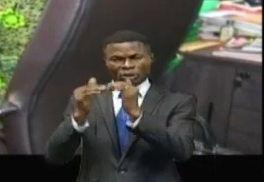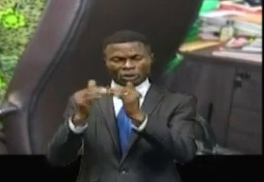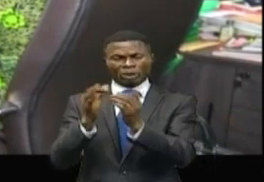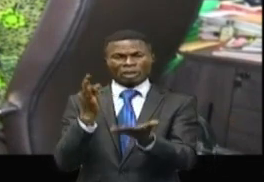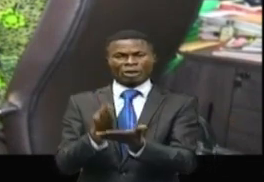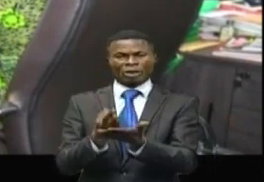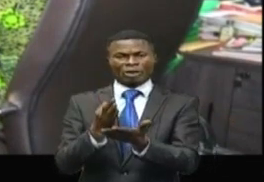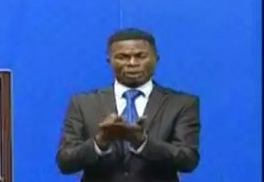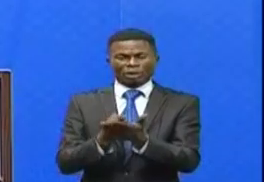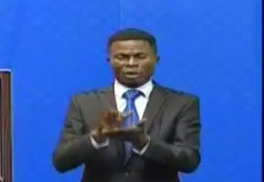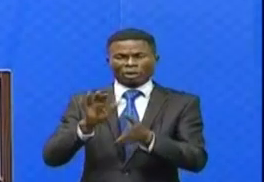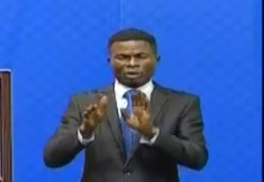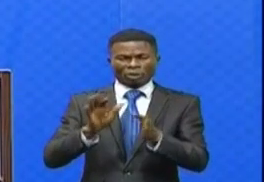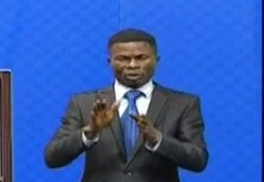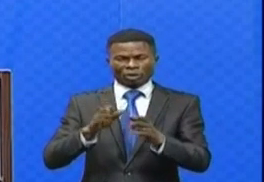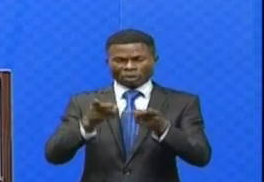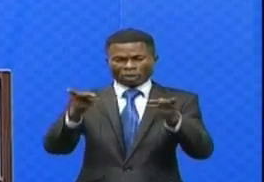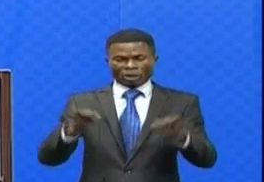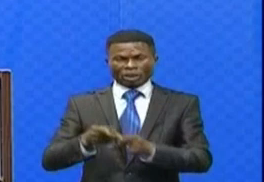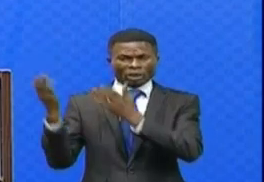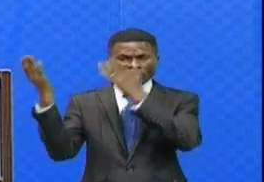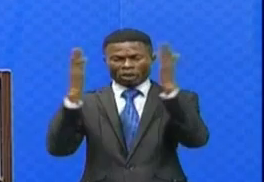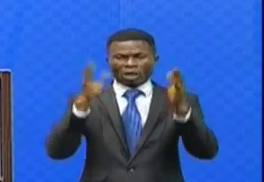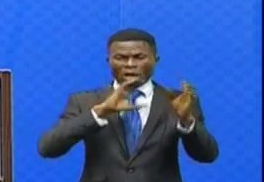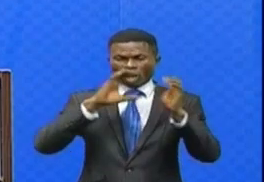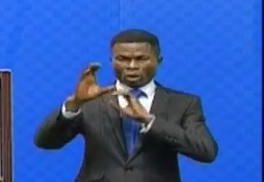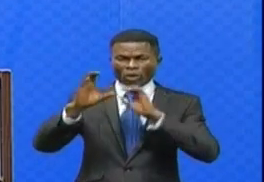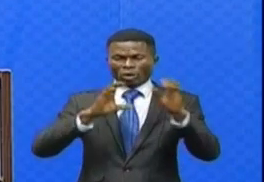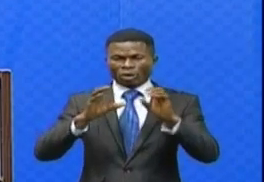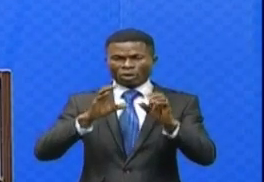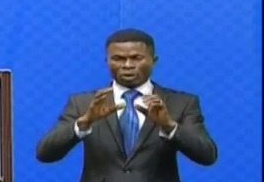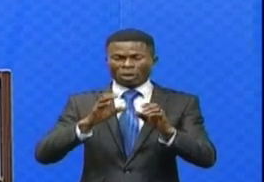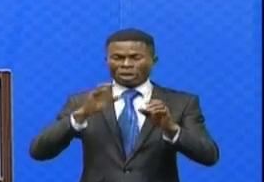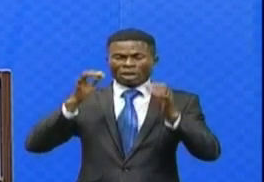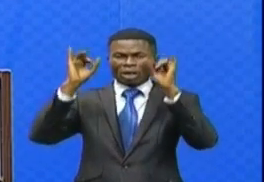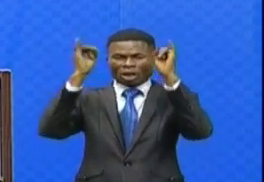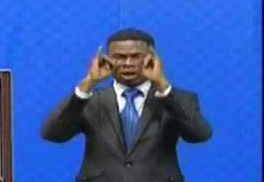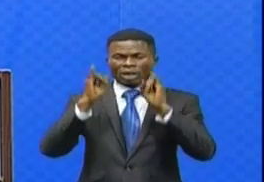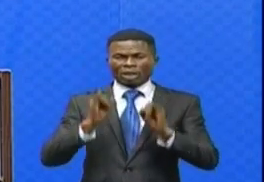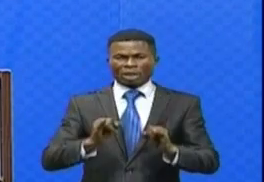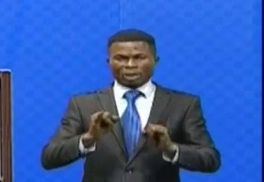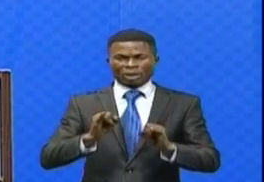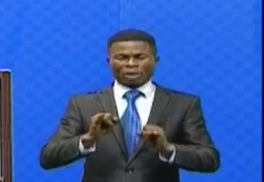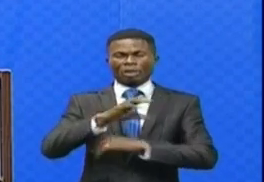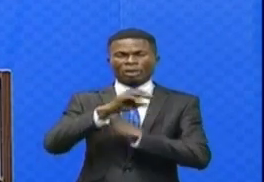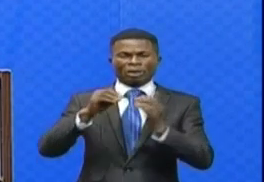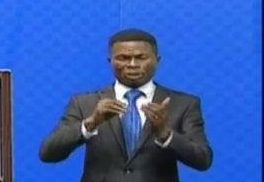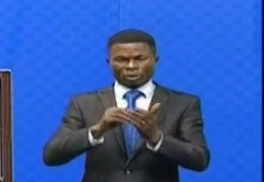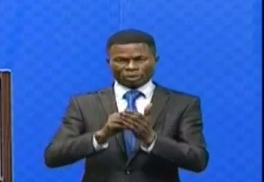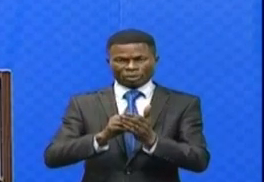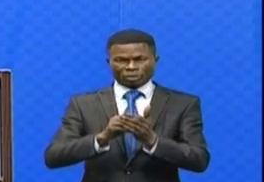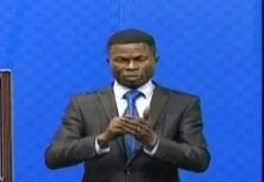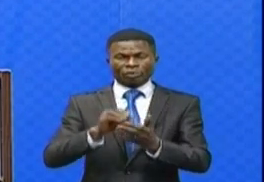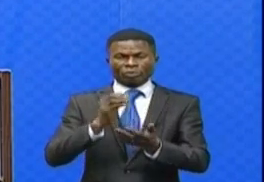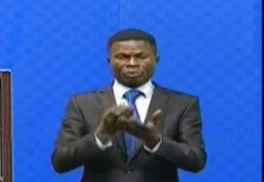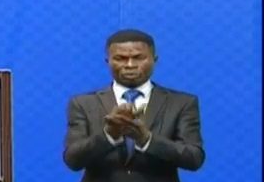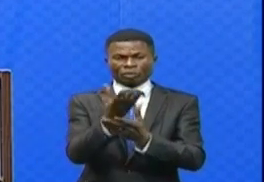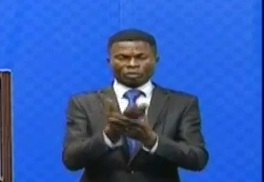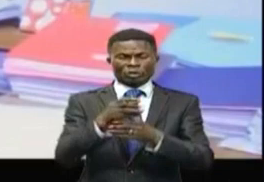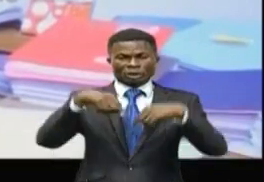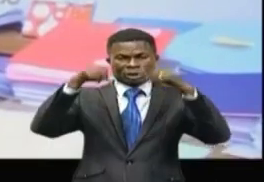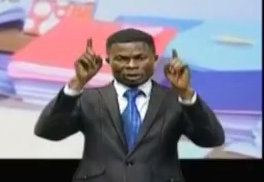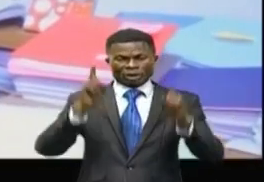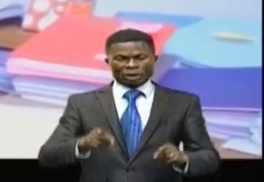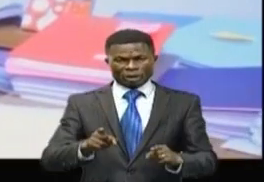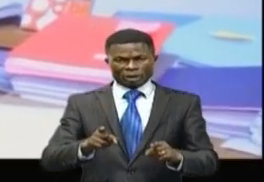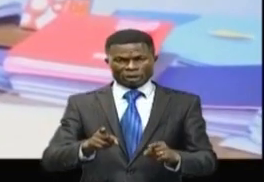environnement transports et voies de communications télécommunication et santé quant aux dépenses mensuelles elles